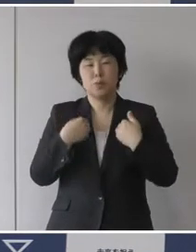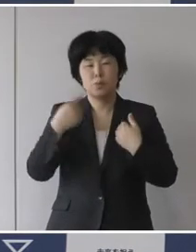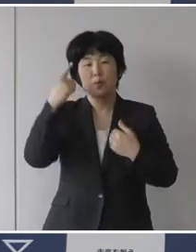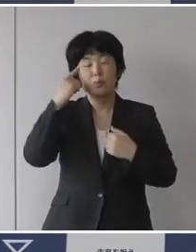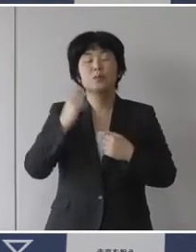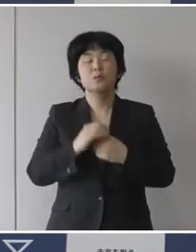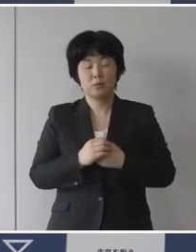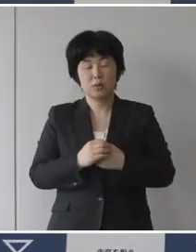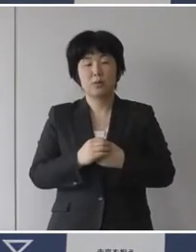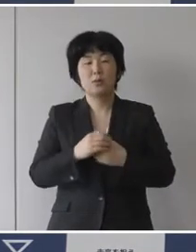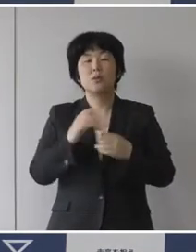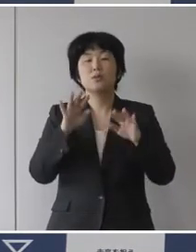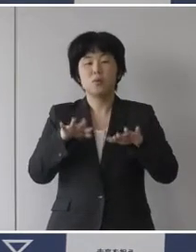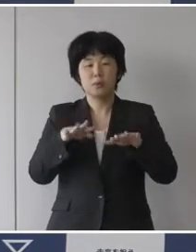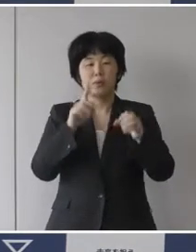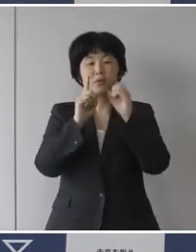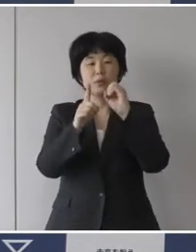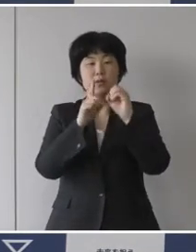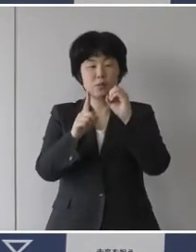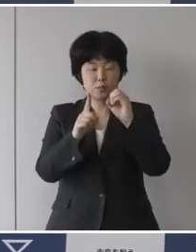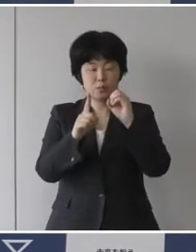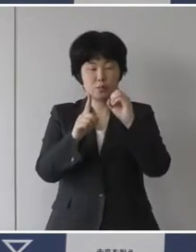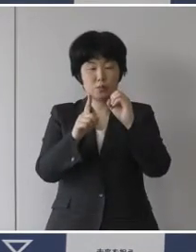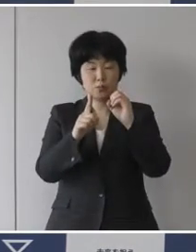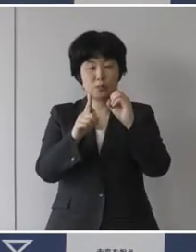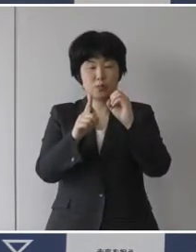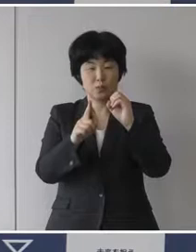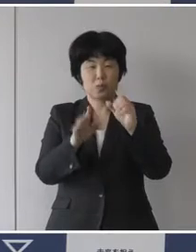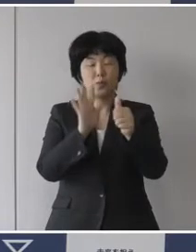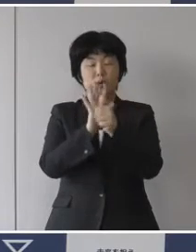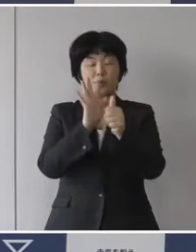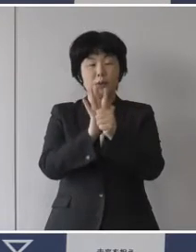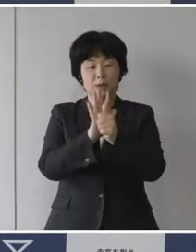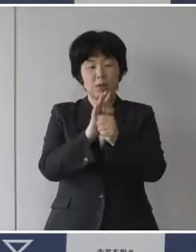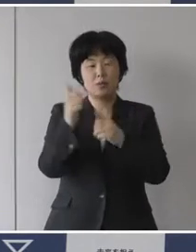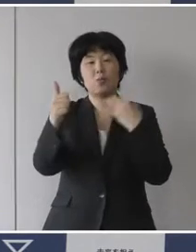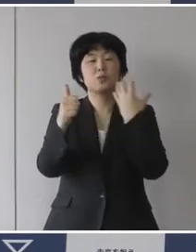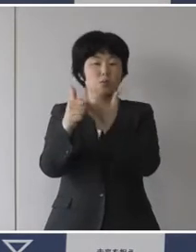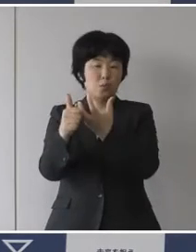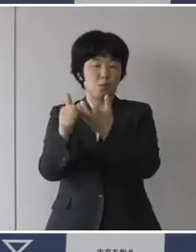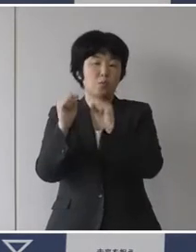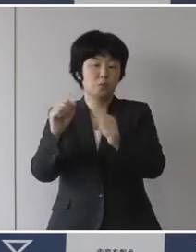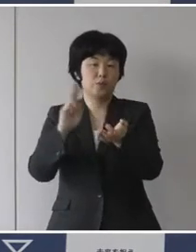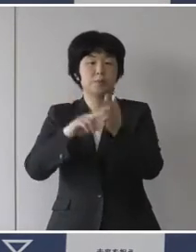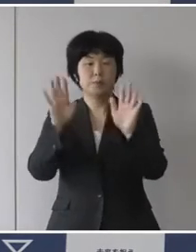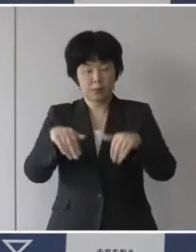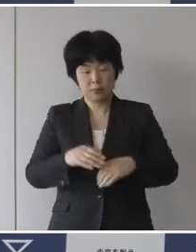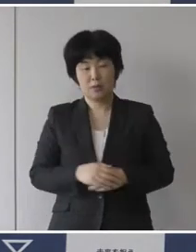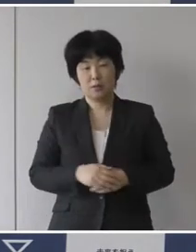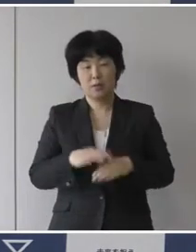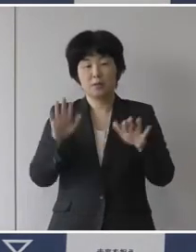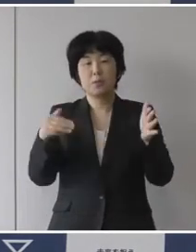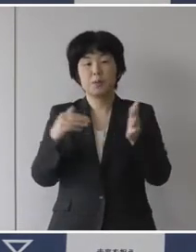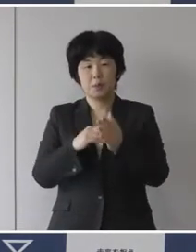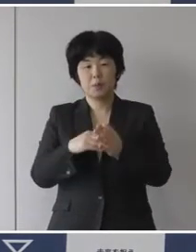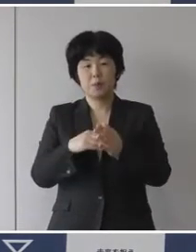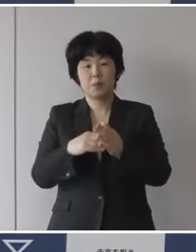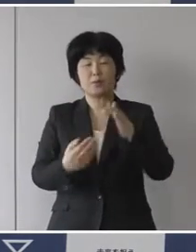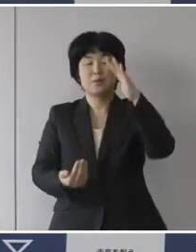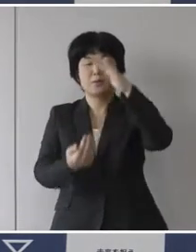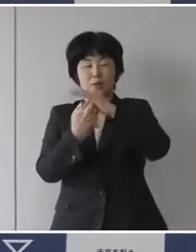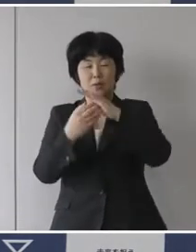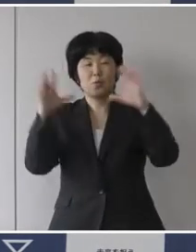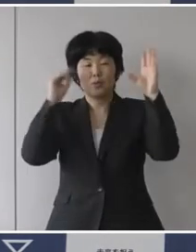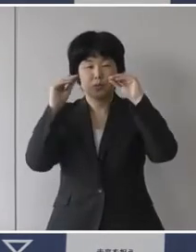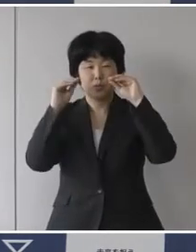ザーの委嘱を行うということであります。これまでも最高情報責任者 CIO、